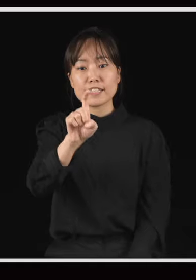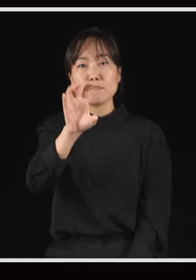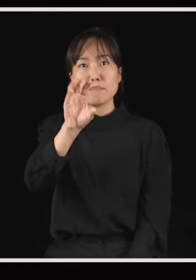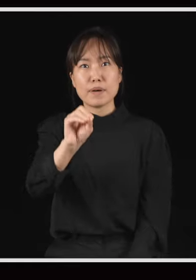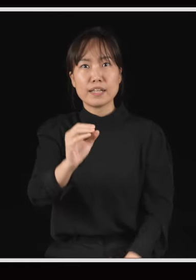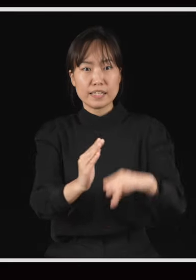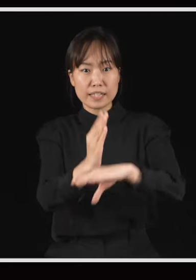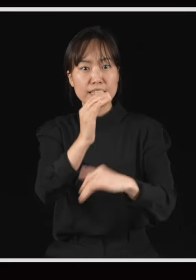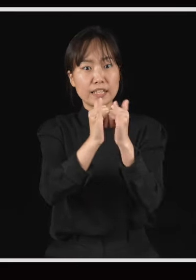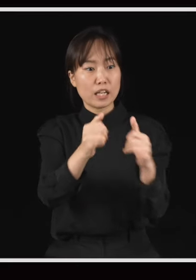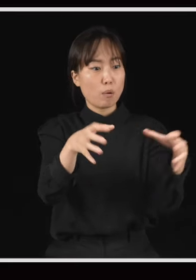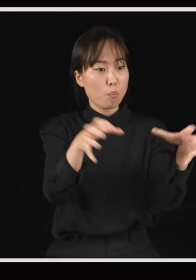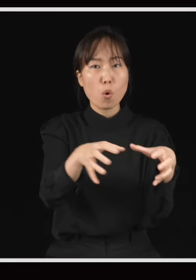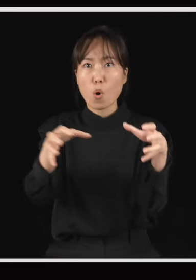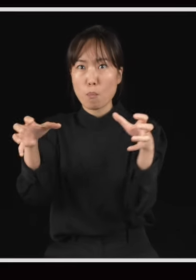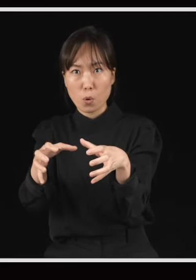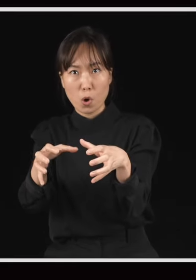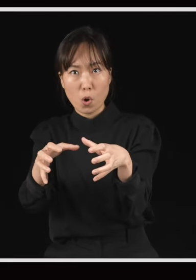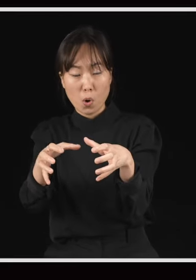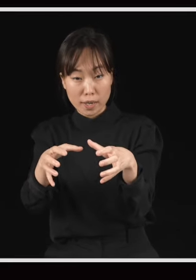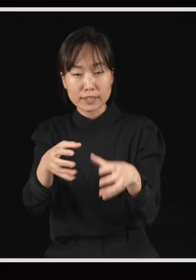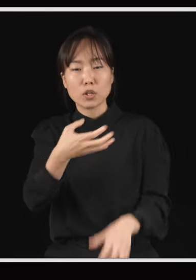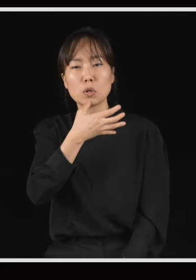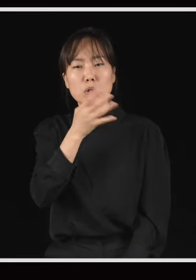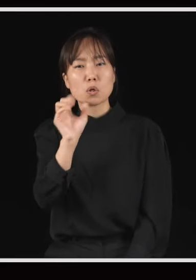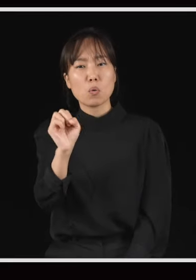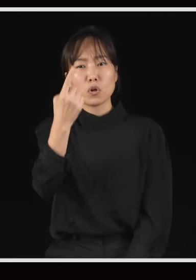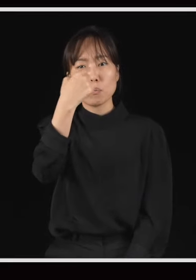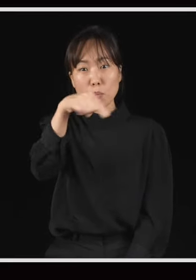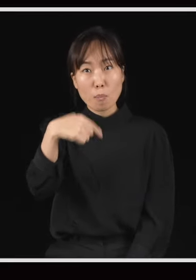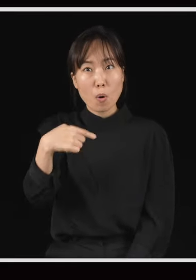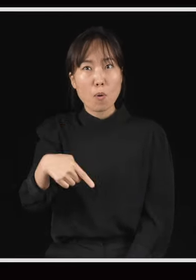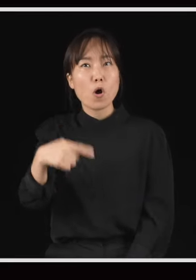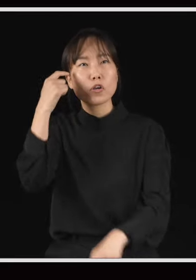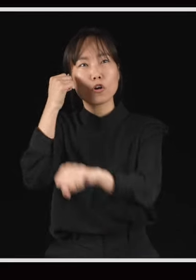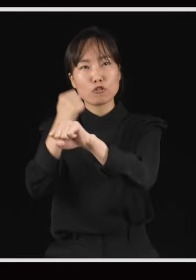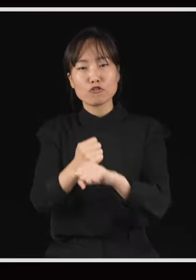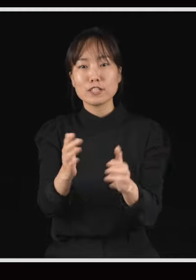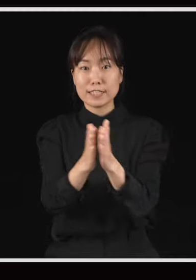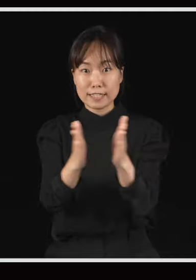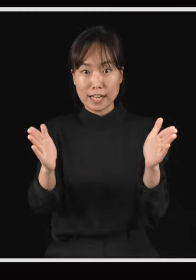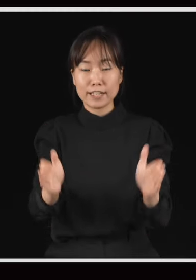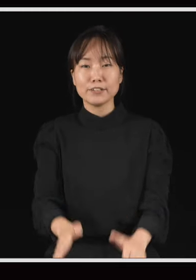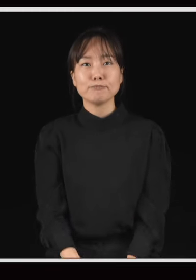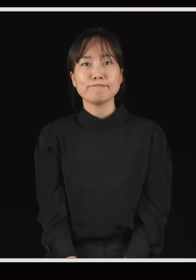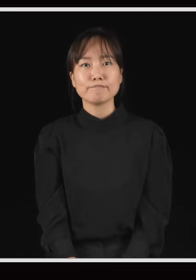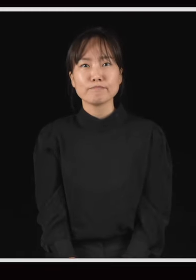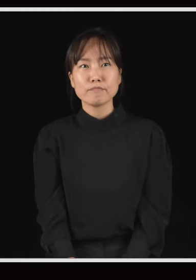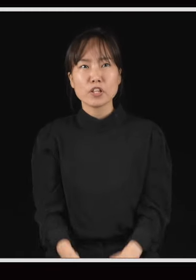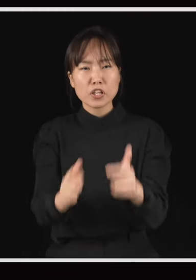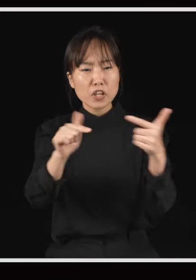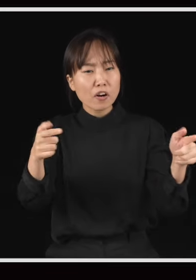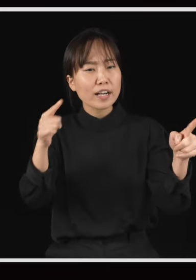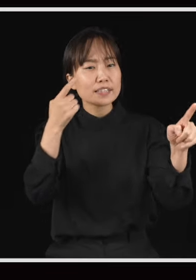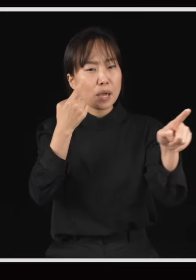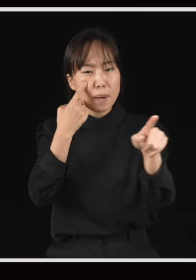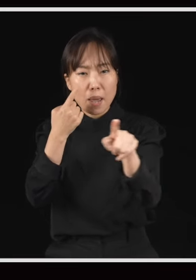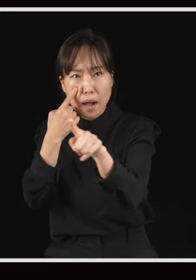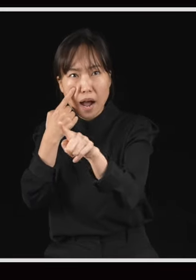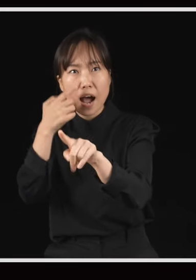수십만 명 단위로 각국의 연구자들이 사람의 수명을 설명할 수 있는 인자들을 조사하기 시작합니다. 그래서